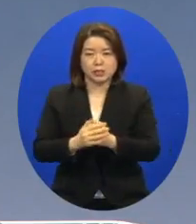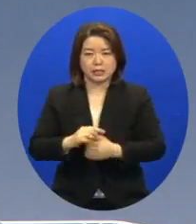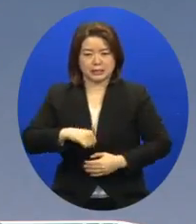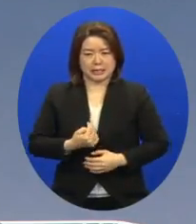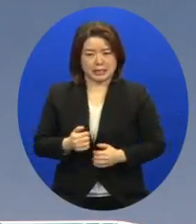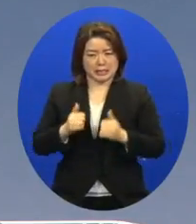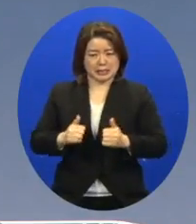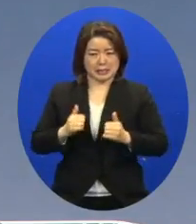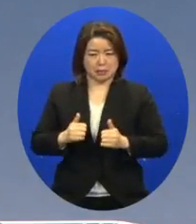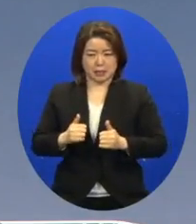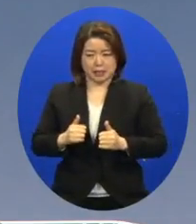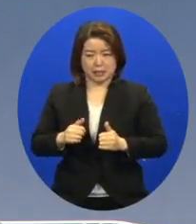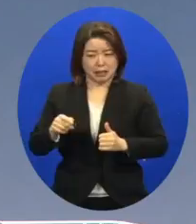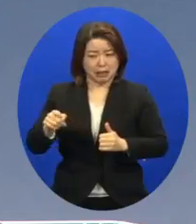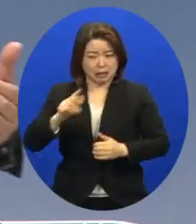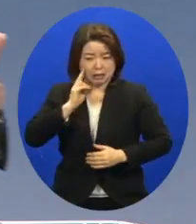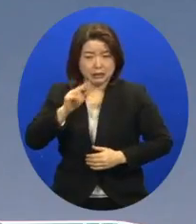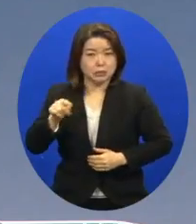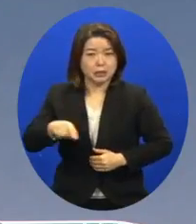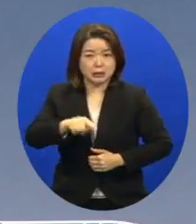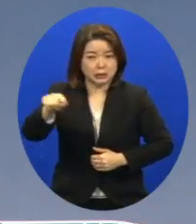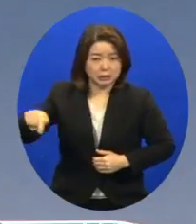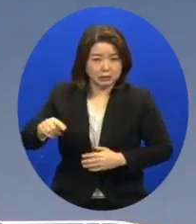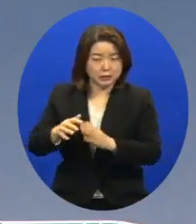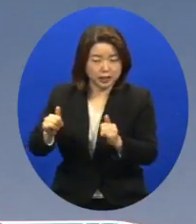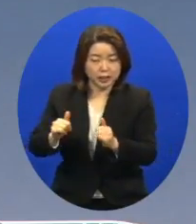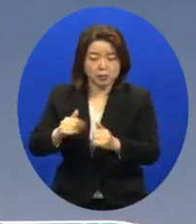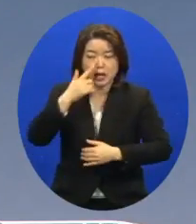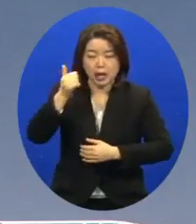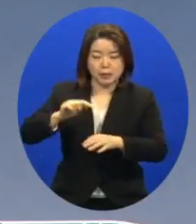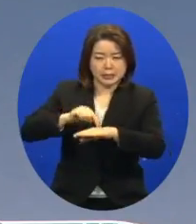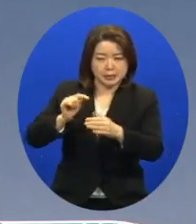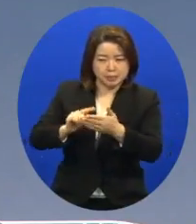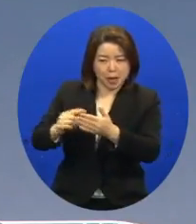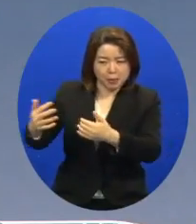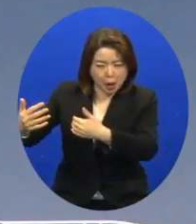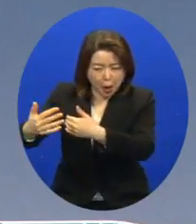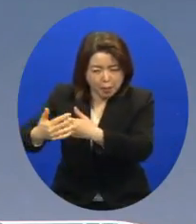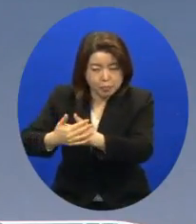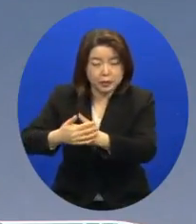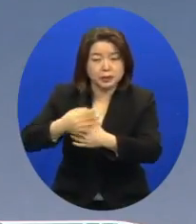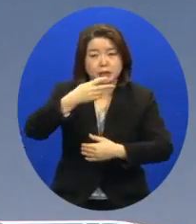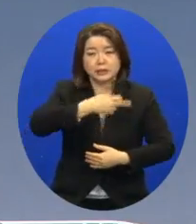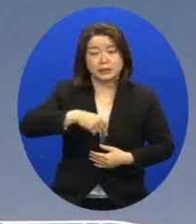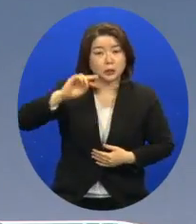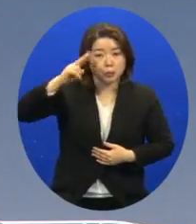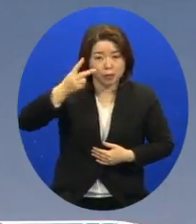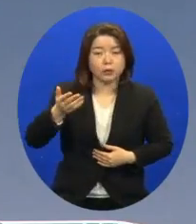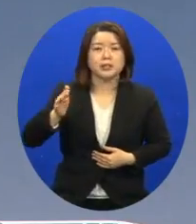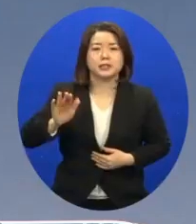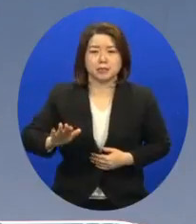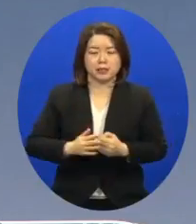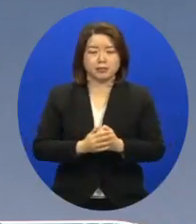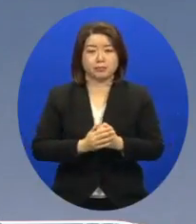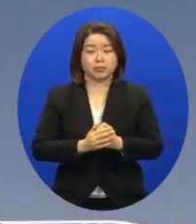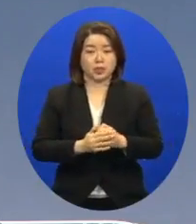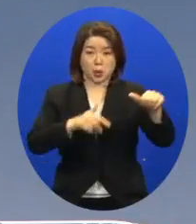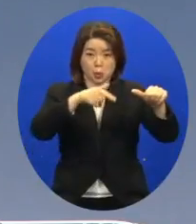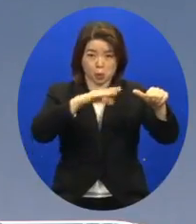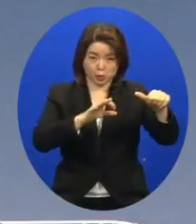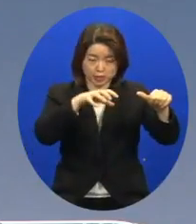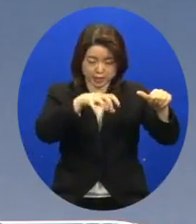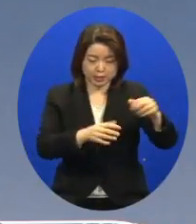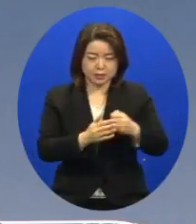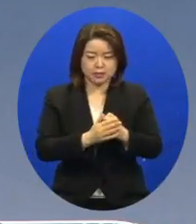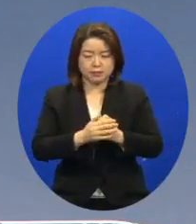심판하기 까지 하는 그들을 아버지의 마음으로 품었던 사도 바울이 단호하게 그들을